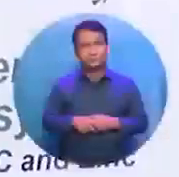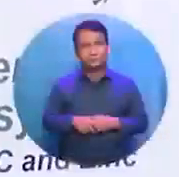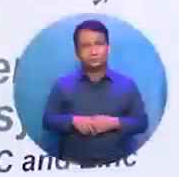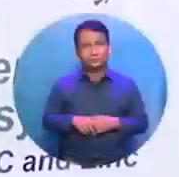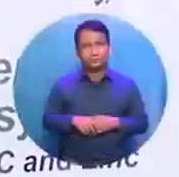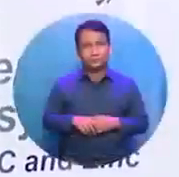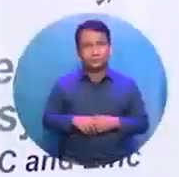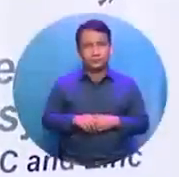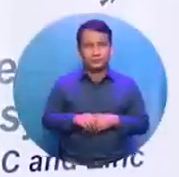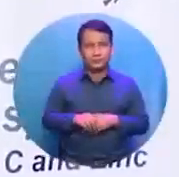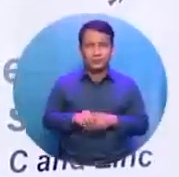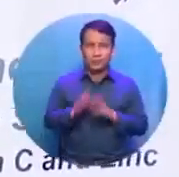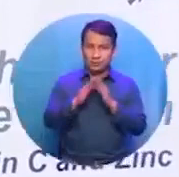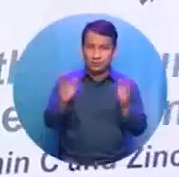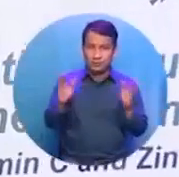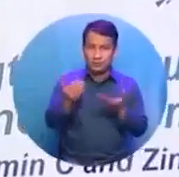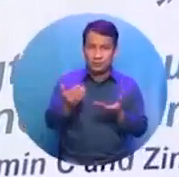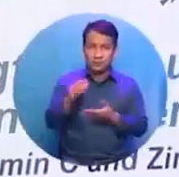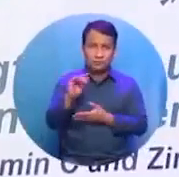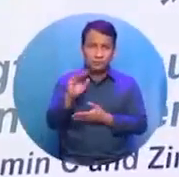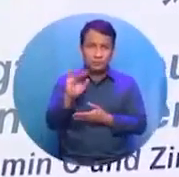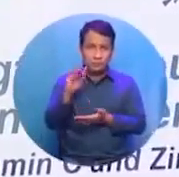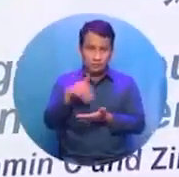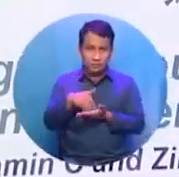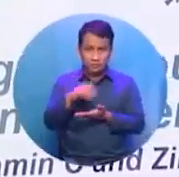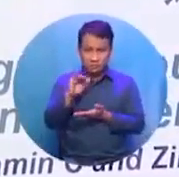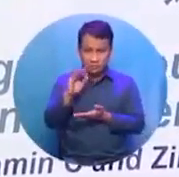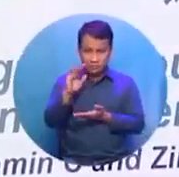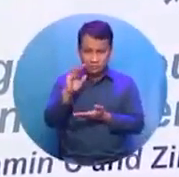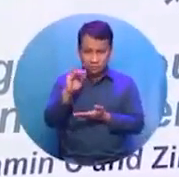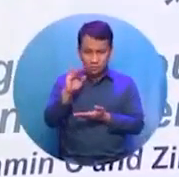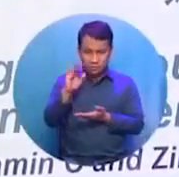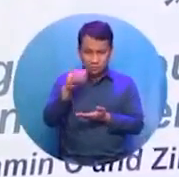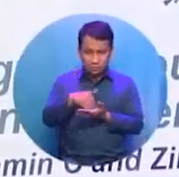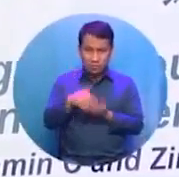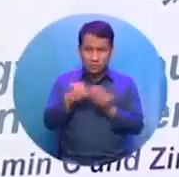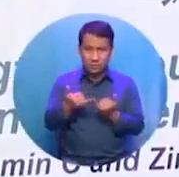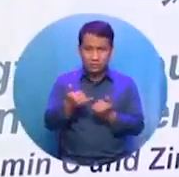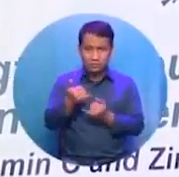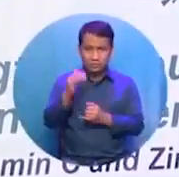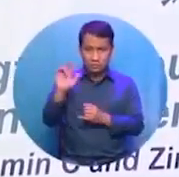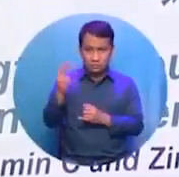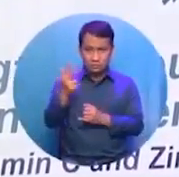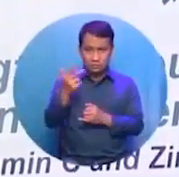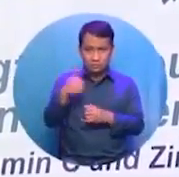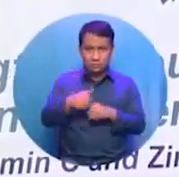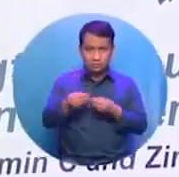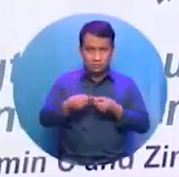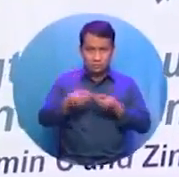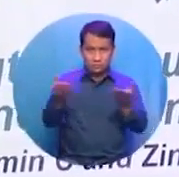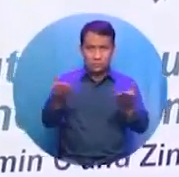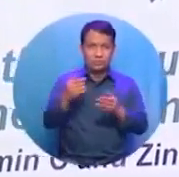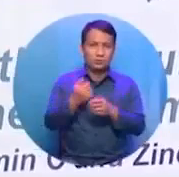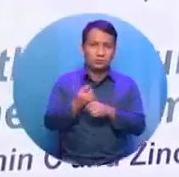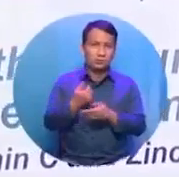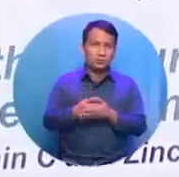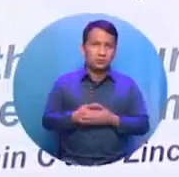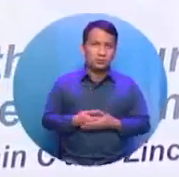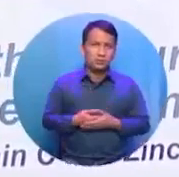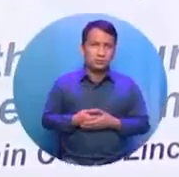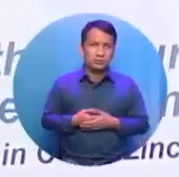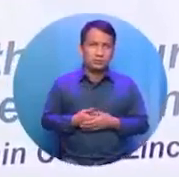Ayan. Ma'am, 25,000 ma'am, ngayong alas 3, darating na po dyan. Thank you po